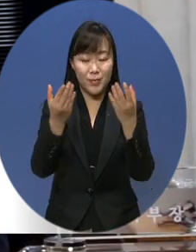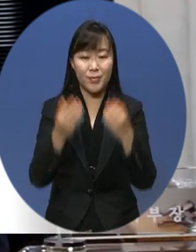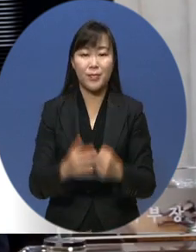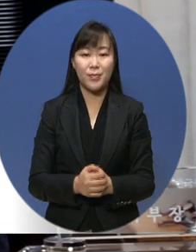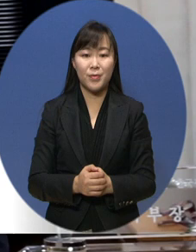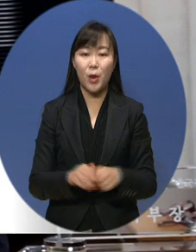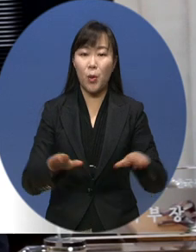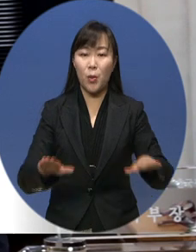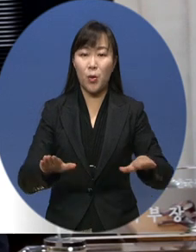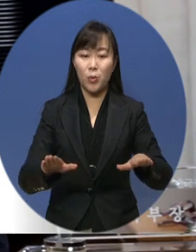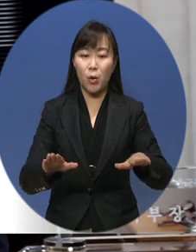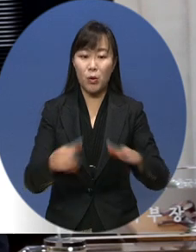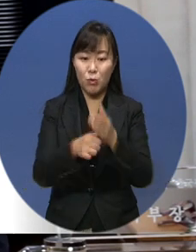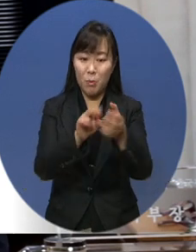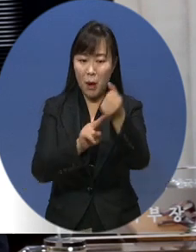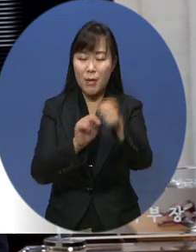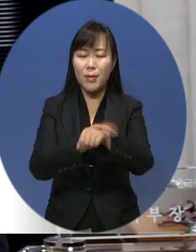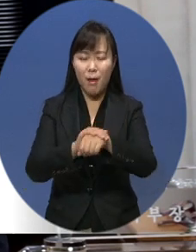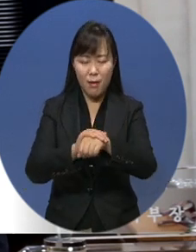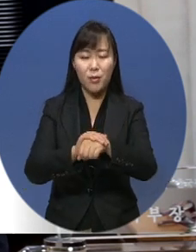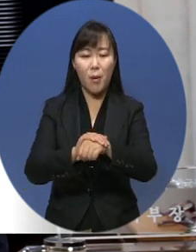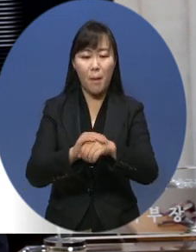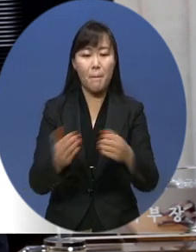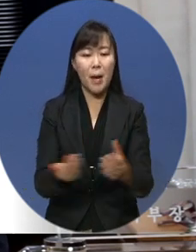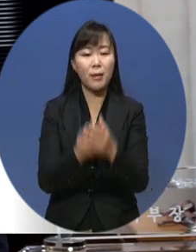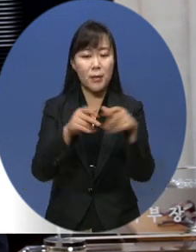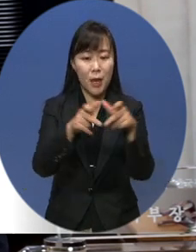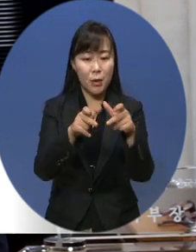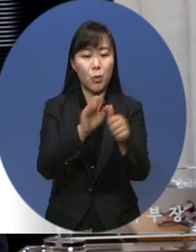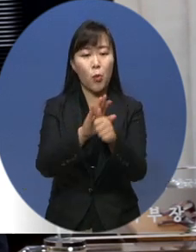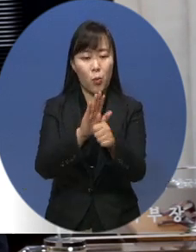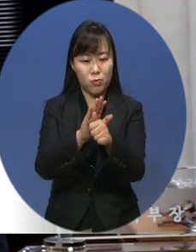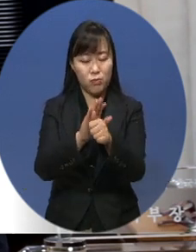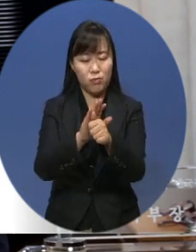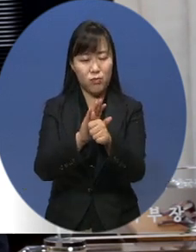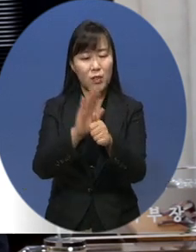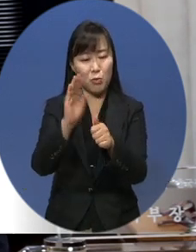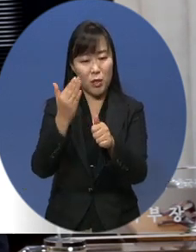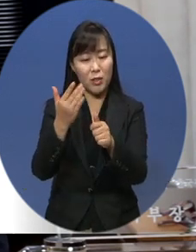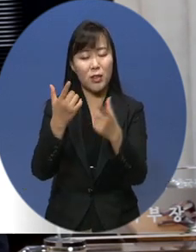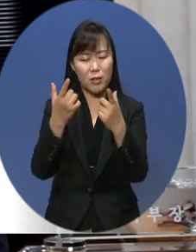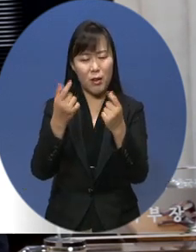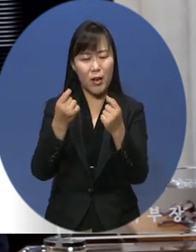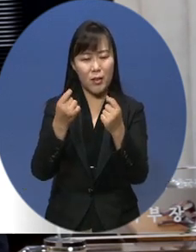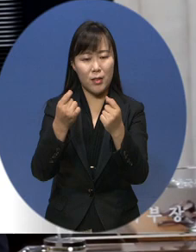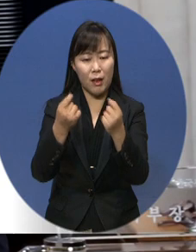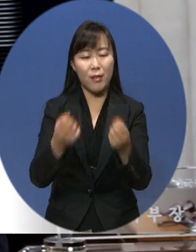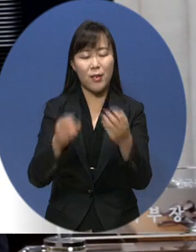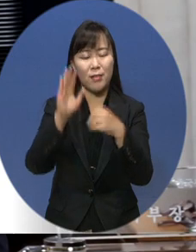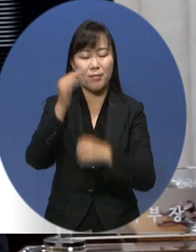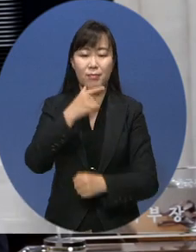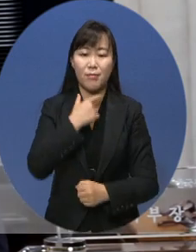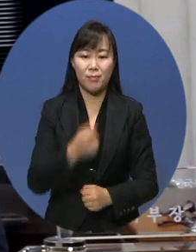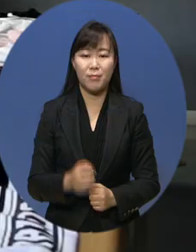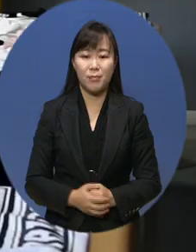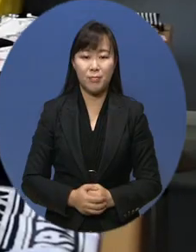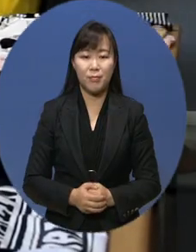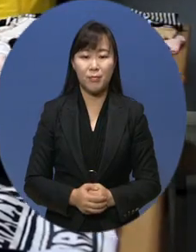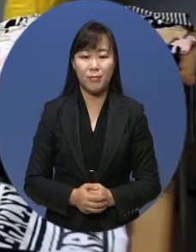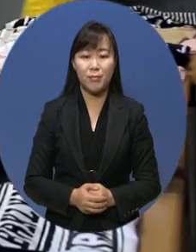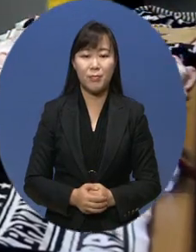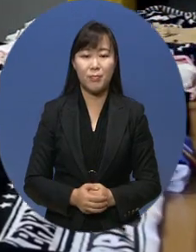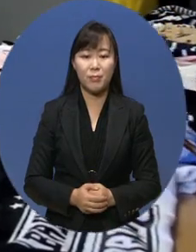축하드리고 오늘 그 바자회가 잘 이루어져서 우리 발달장애인 조금이라도 좀 도움이 될수 있는 그런 바자회가 됐으면